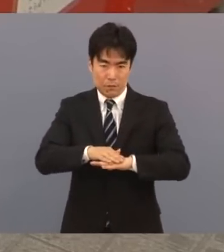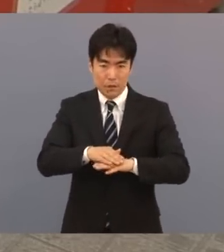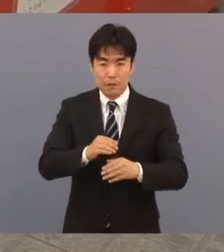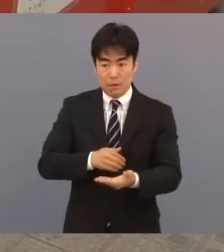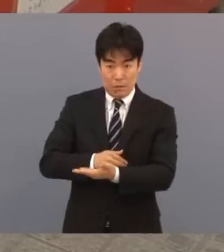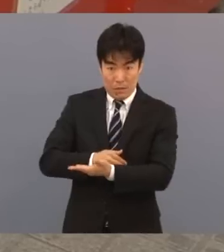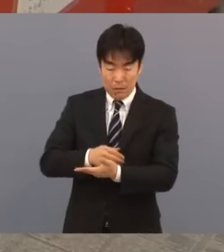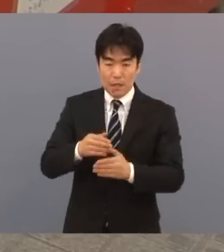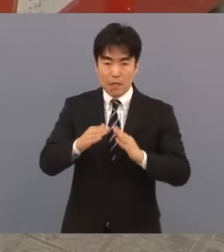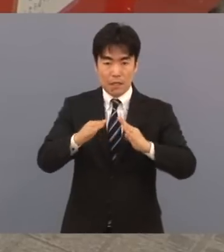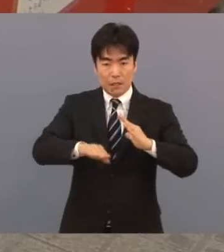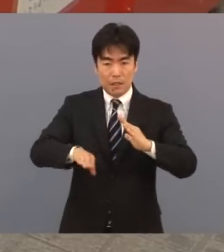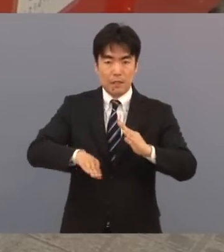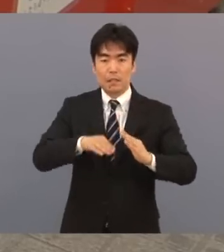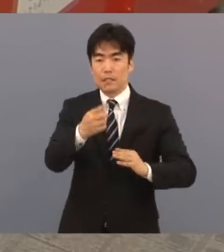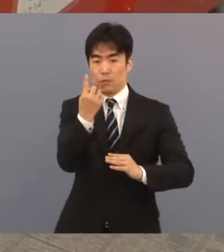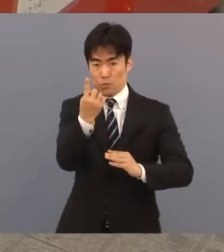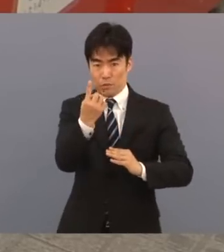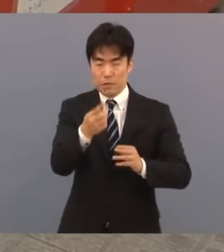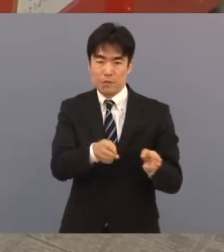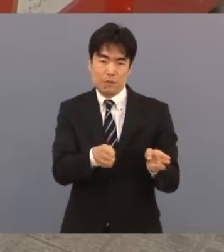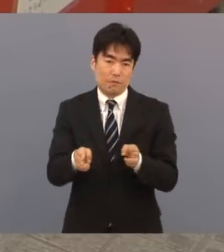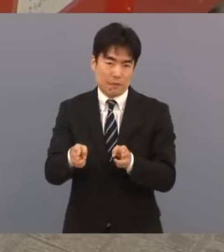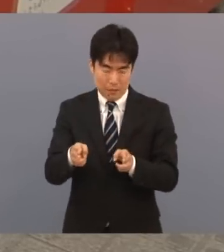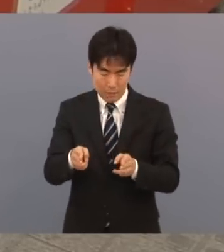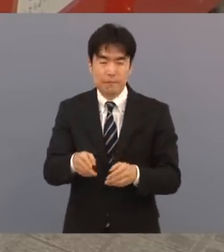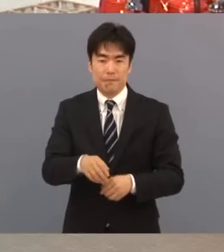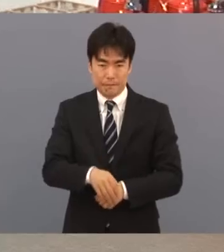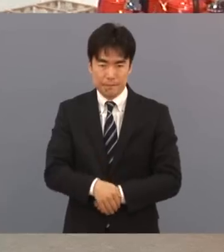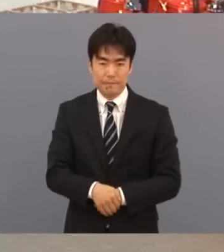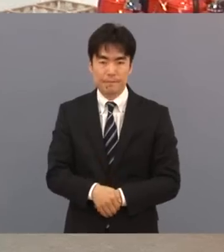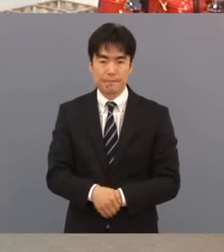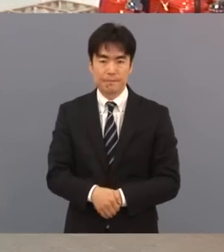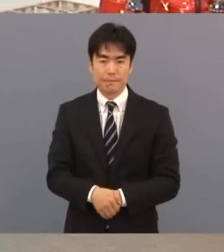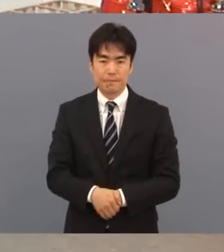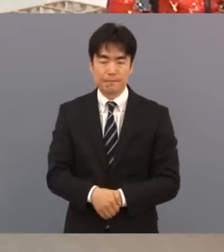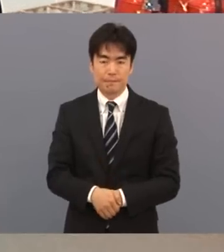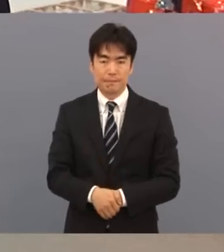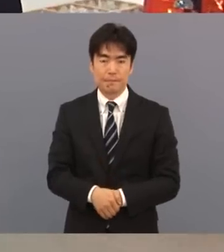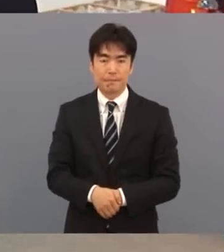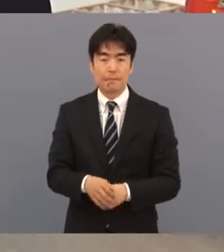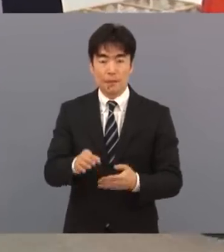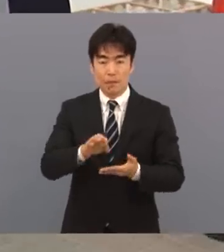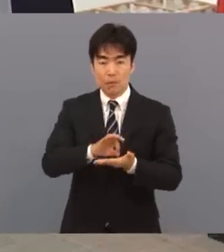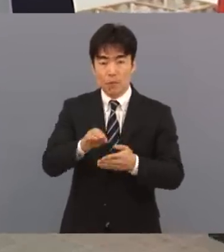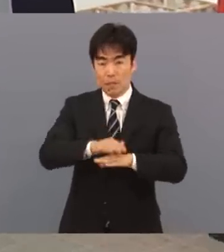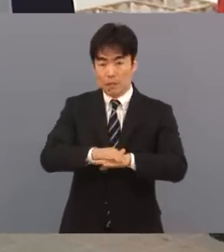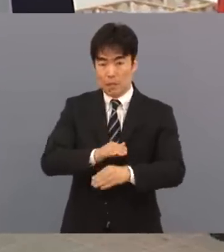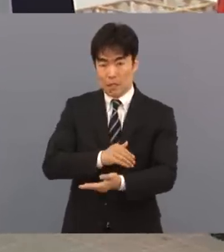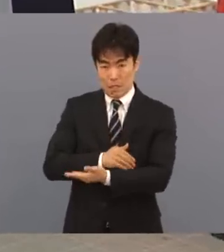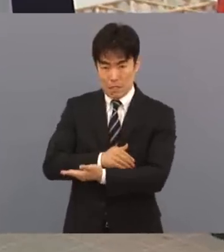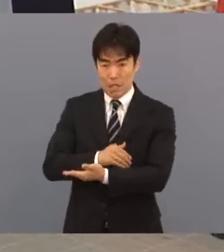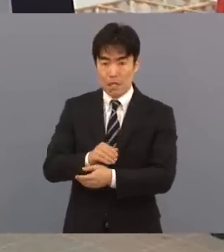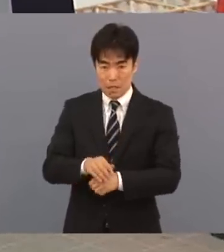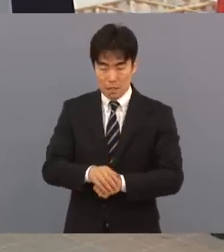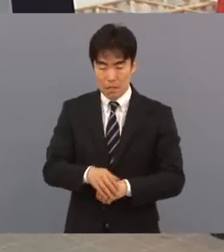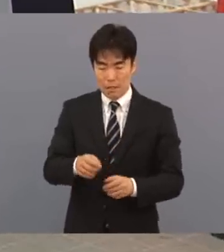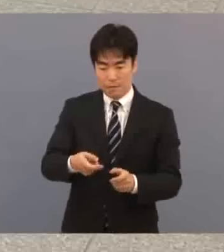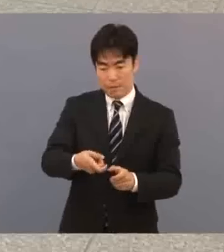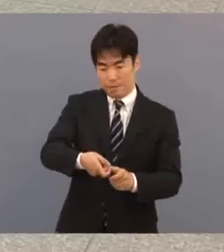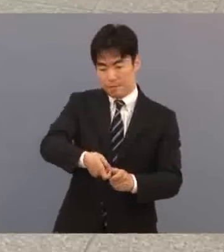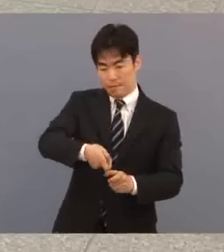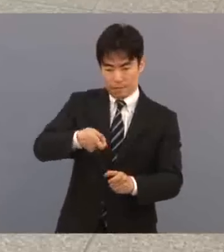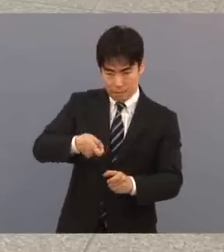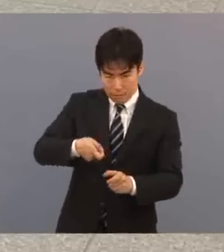1本は用意しておきましょう。消火器の使い方は まずはピンを抜